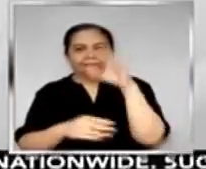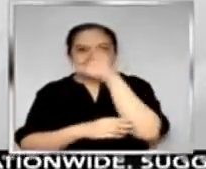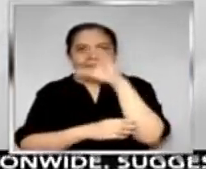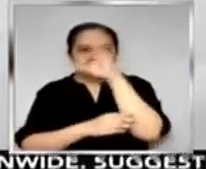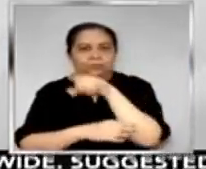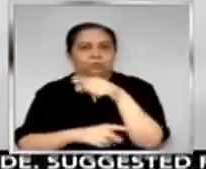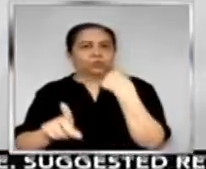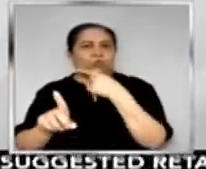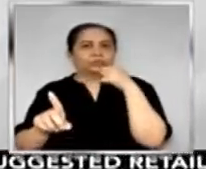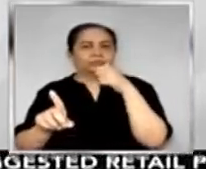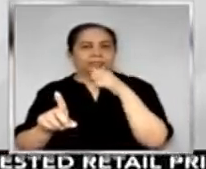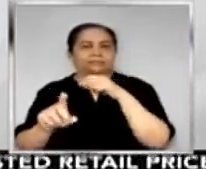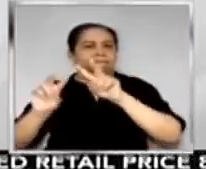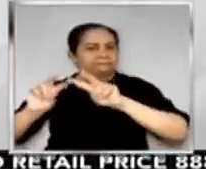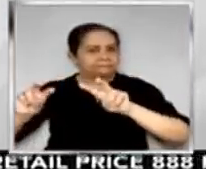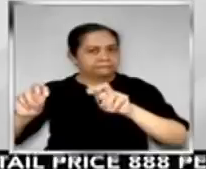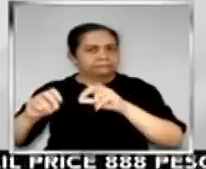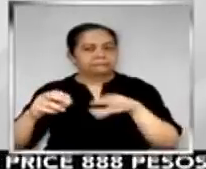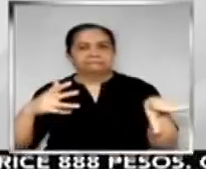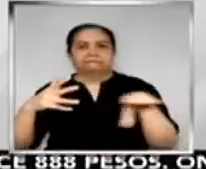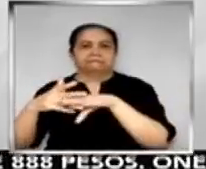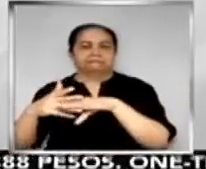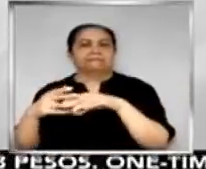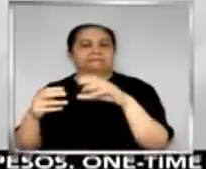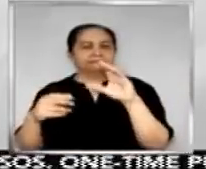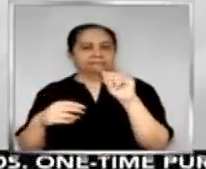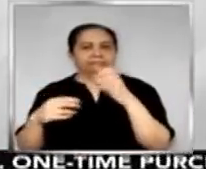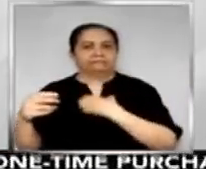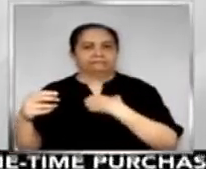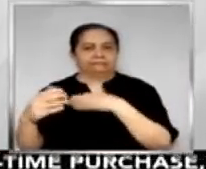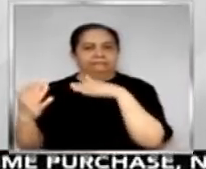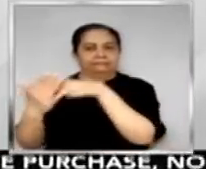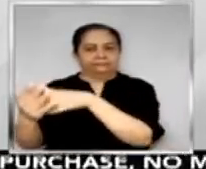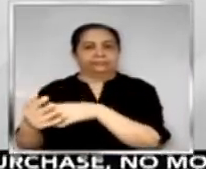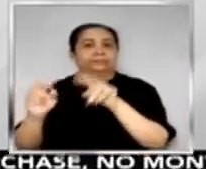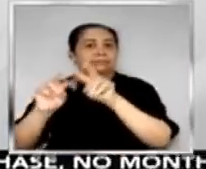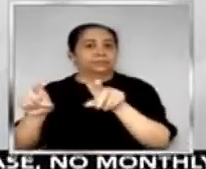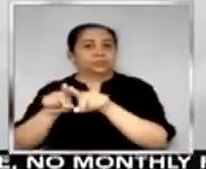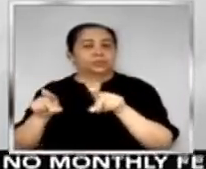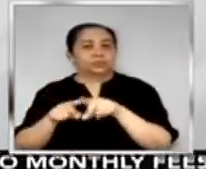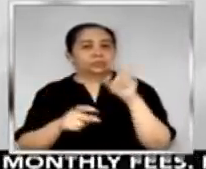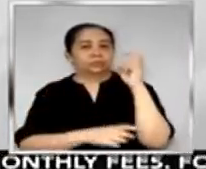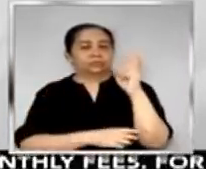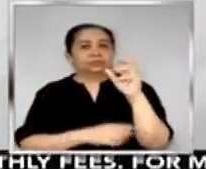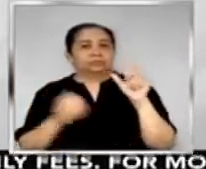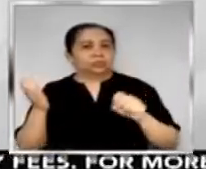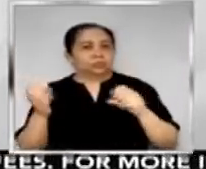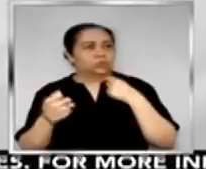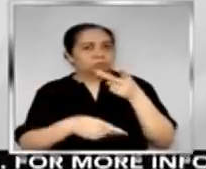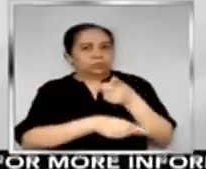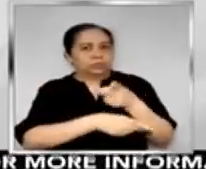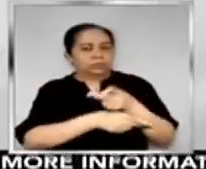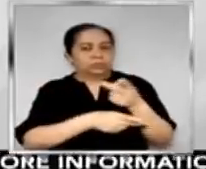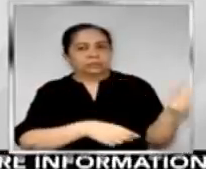para maimbestigahan at masampahan ng kaukulang reklamo. Paiimbestigahan din ang MRT Marshal na naka-assign sa bagon na